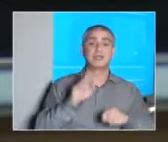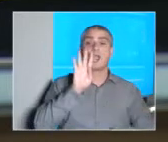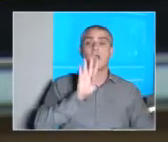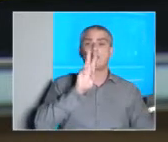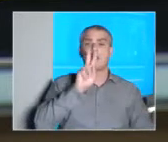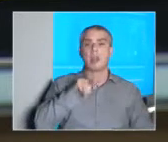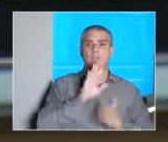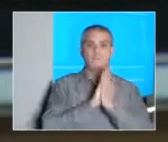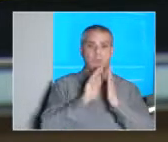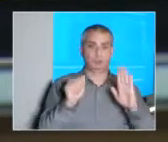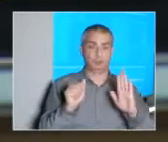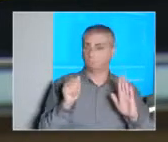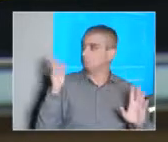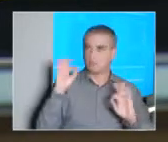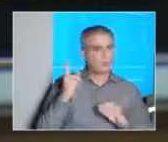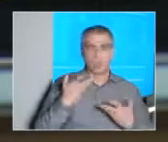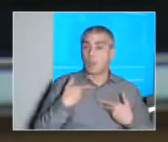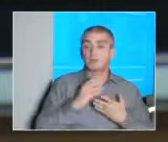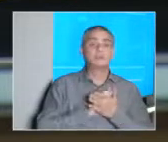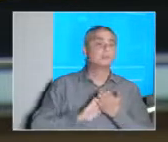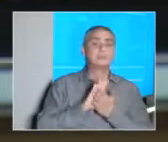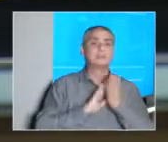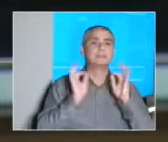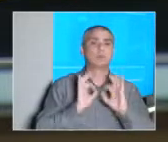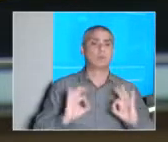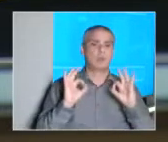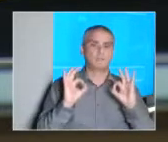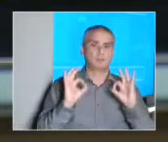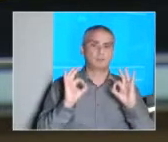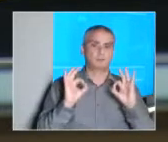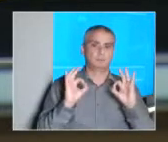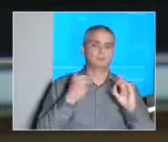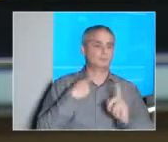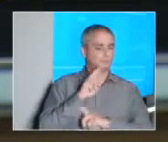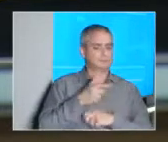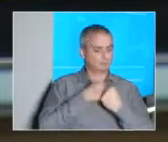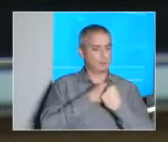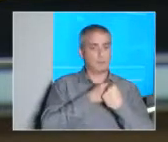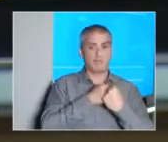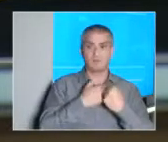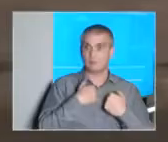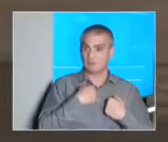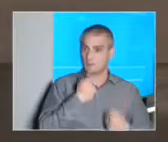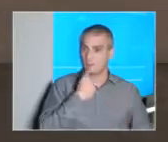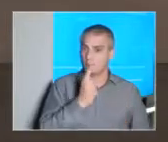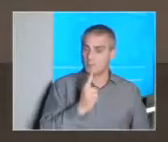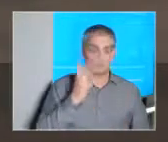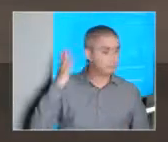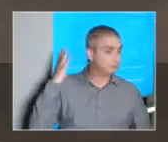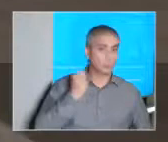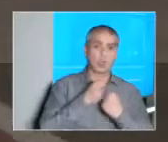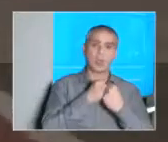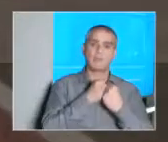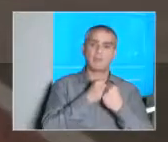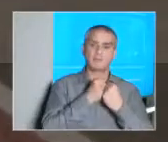באפריל 2016. אף אחד לא נתן שום סיכוי. ונכנסנו למאבק, ואני טוען לאורך כל